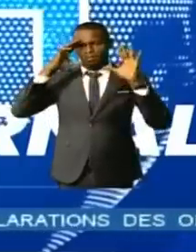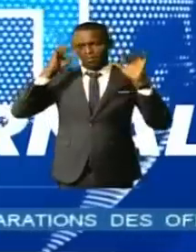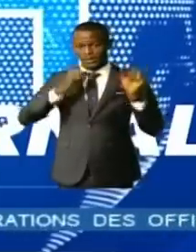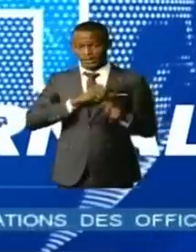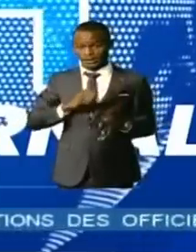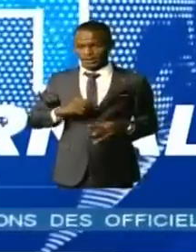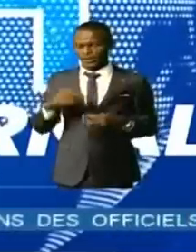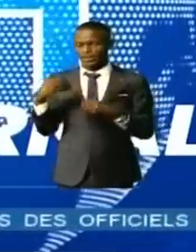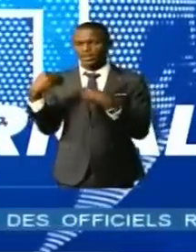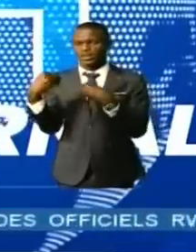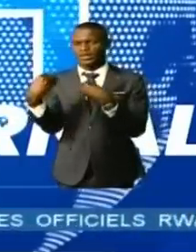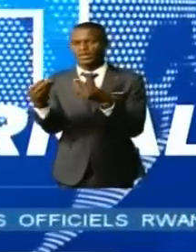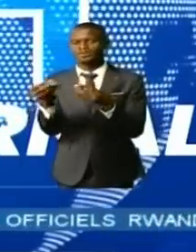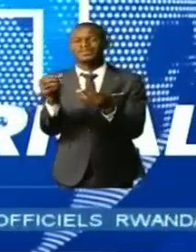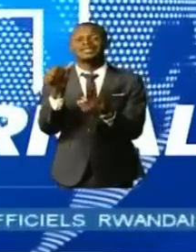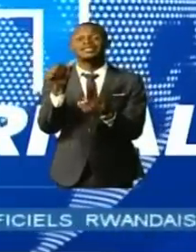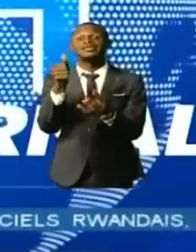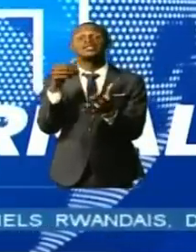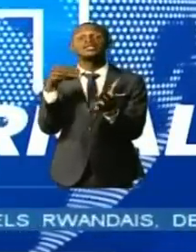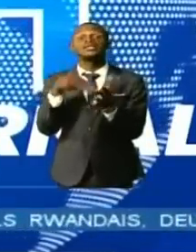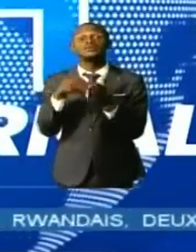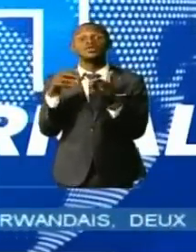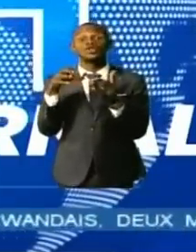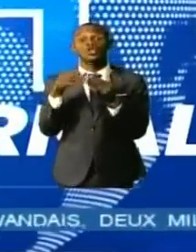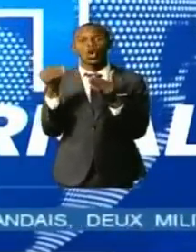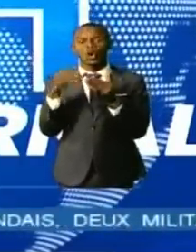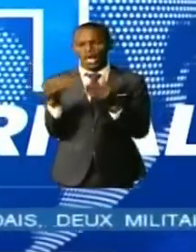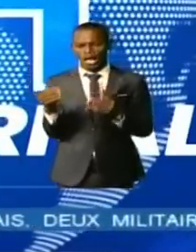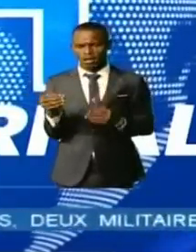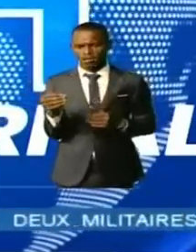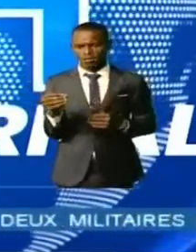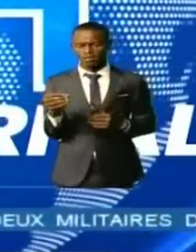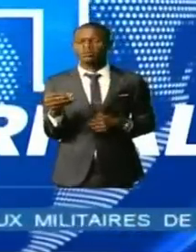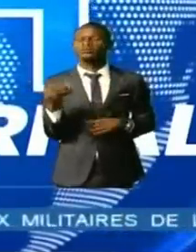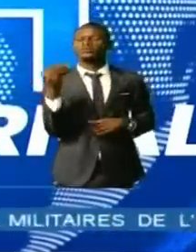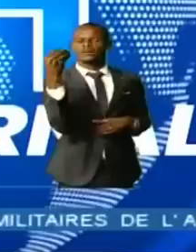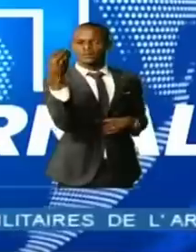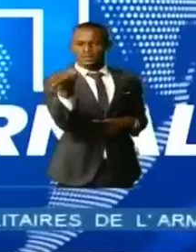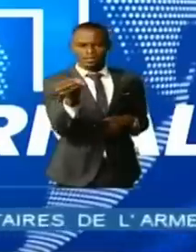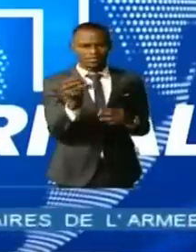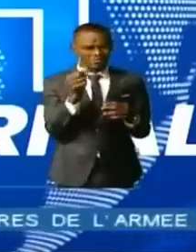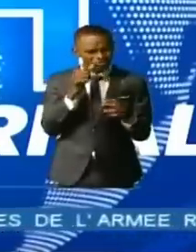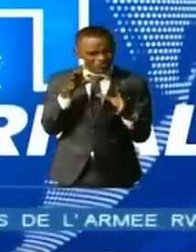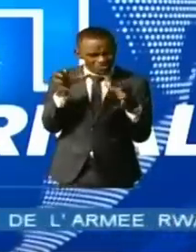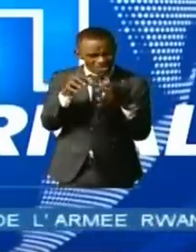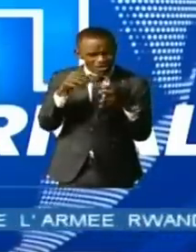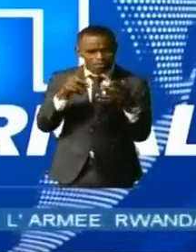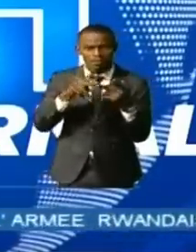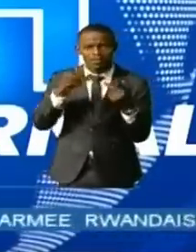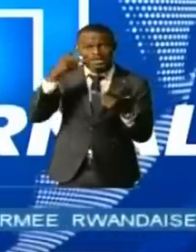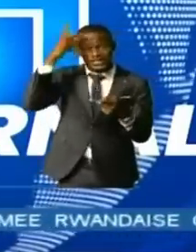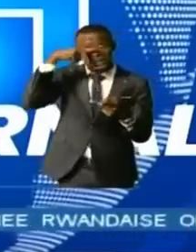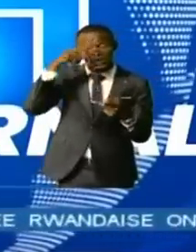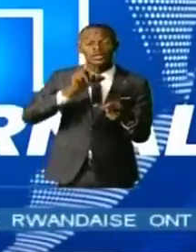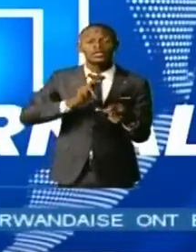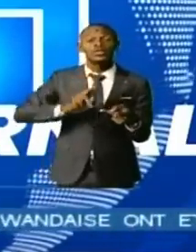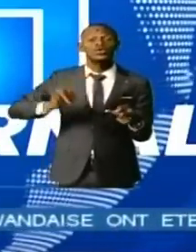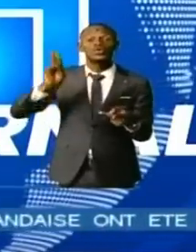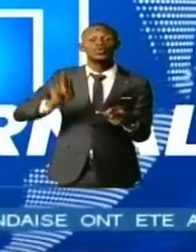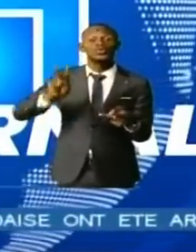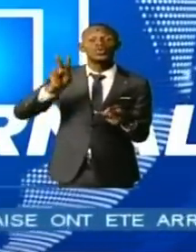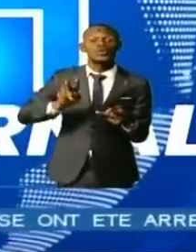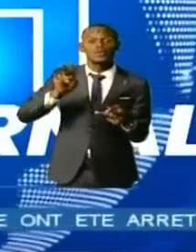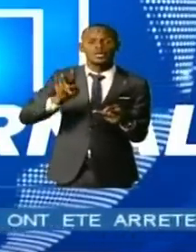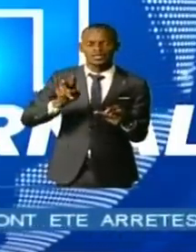aux femmes de l'UDPS, parti présidentiel, un soutien qui va leur permettre de commencer leur petit commerce dans le cadre